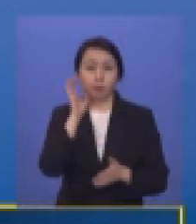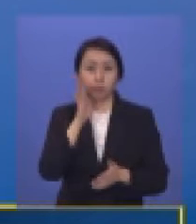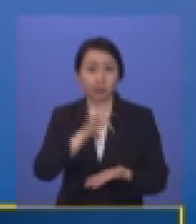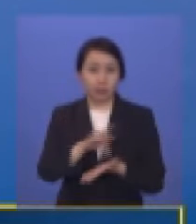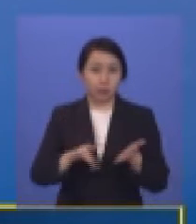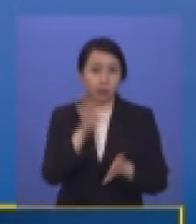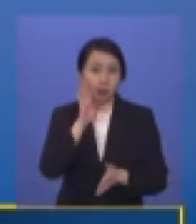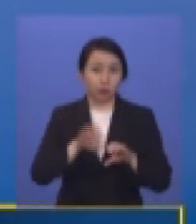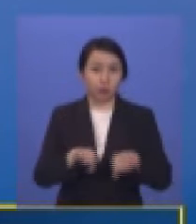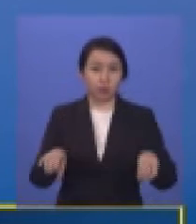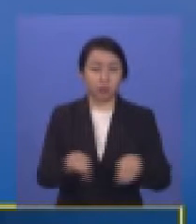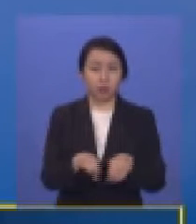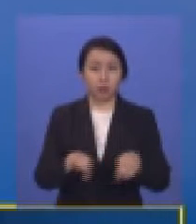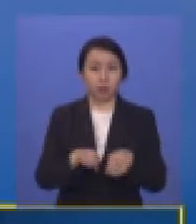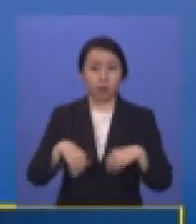водоснабжением